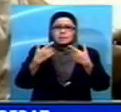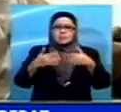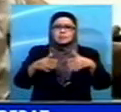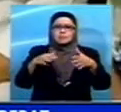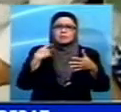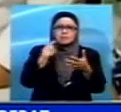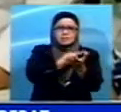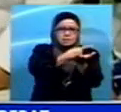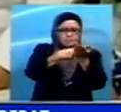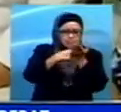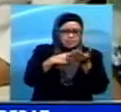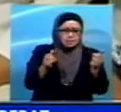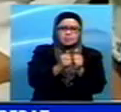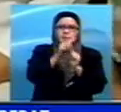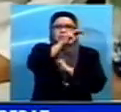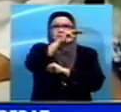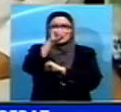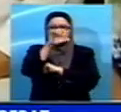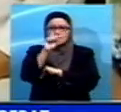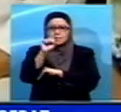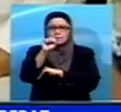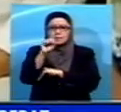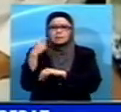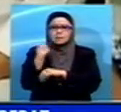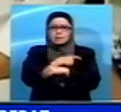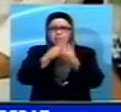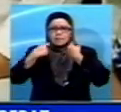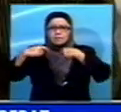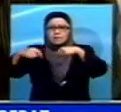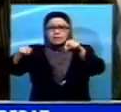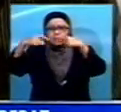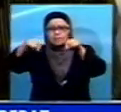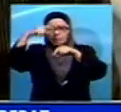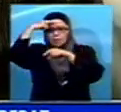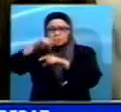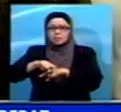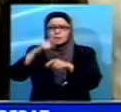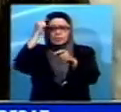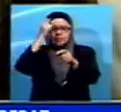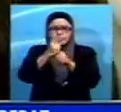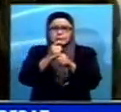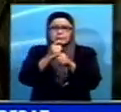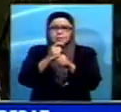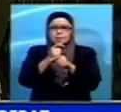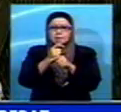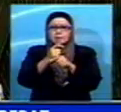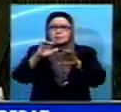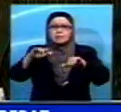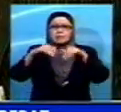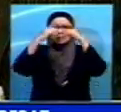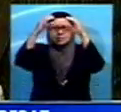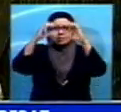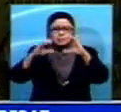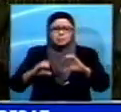punah bincang dengan MS kita coba untuk menentukan dari segi legitimasi